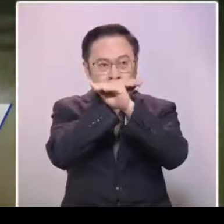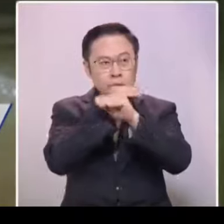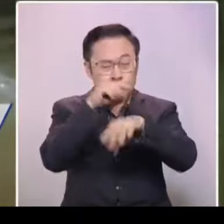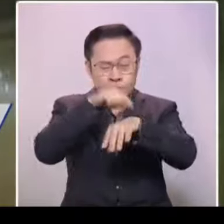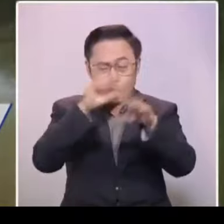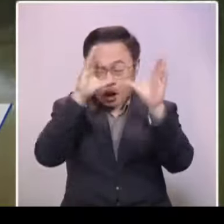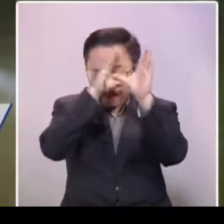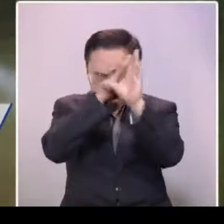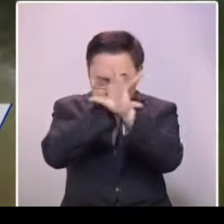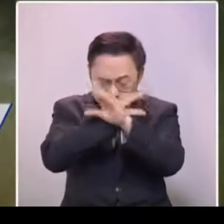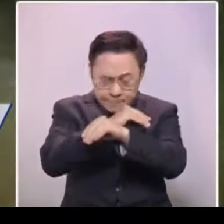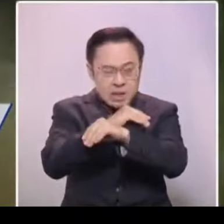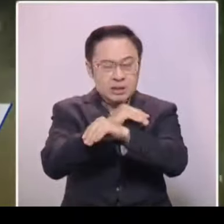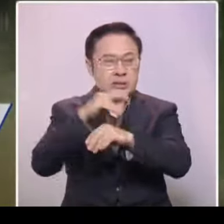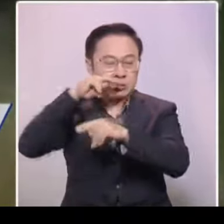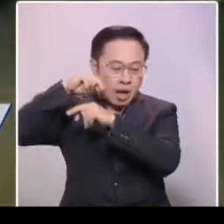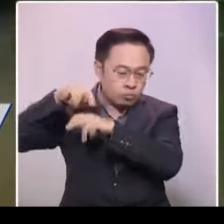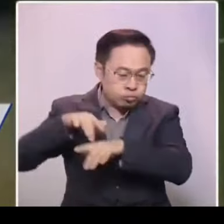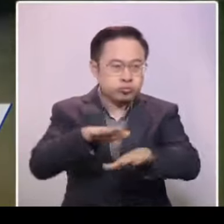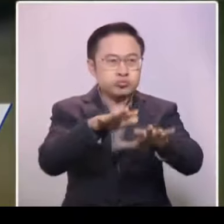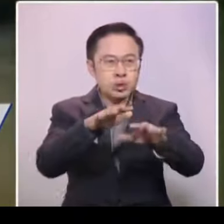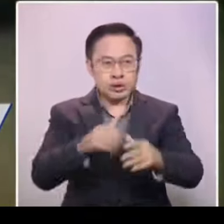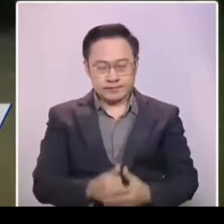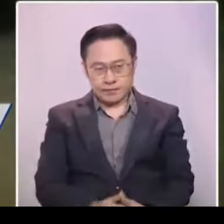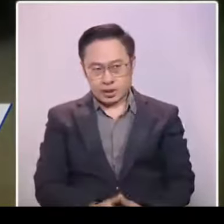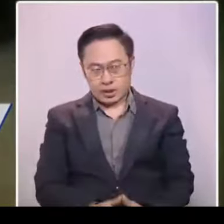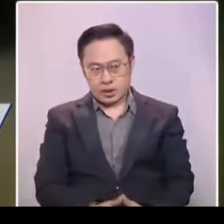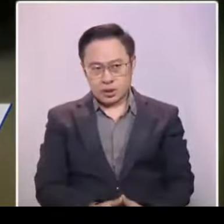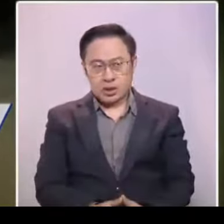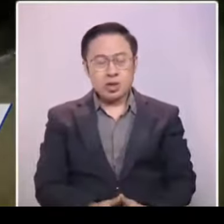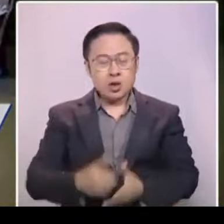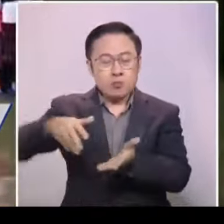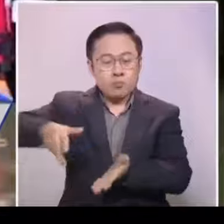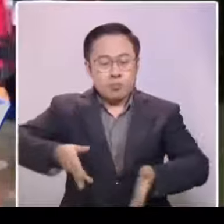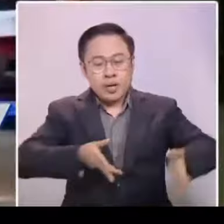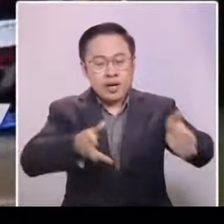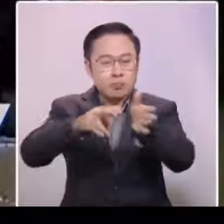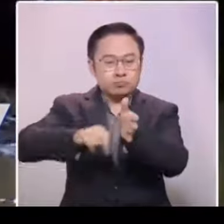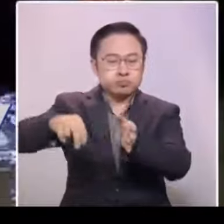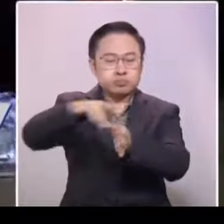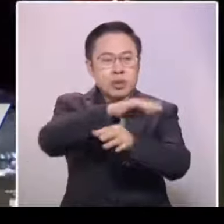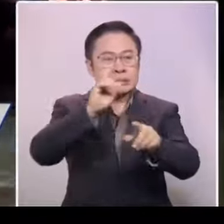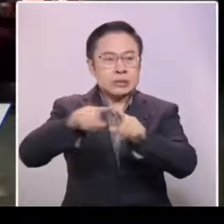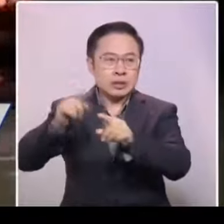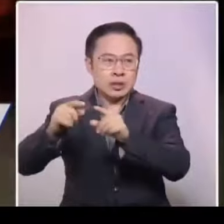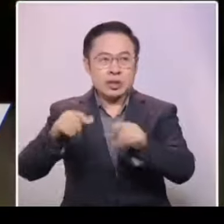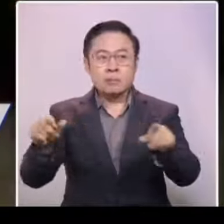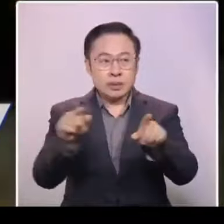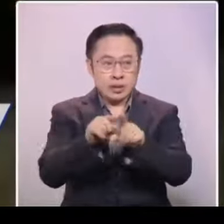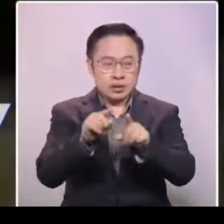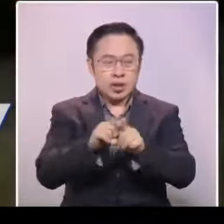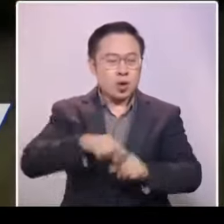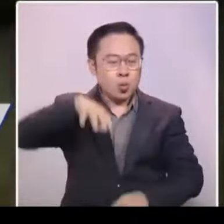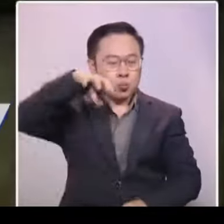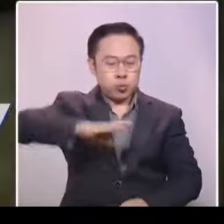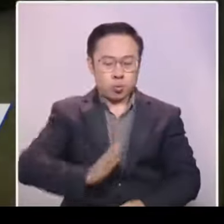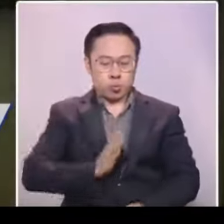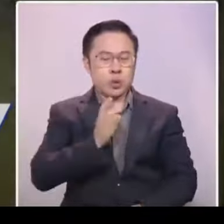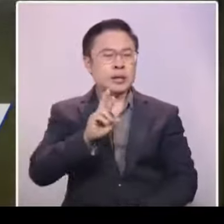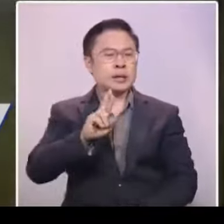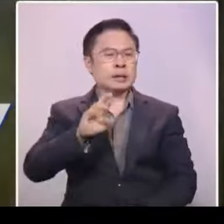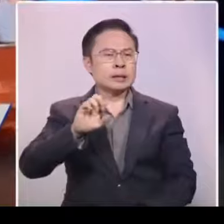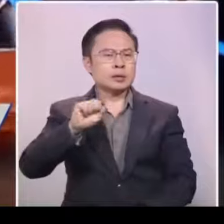ตามลำคลองนะคะมวลน้ำที่เกิดจากการสะสมของฝนเนี่ยยังทำให้แม่น้ำไใหญ่ล้นทะลักท่วมรีสอร์ทชื่อดังหลายพื้น